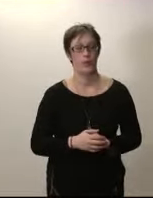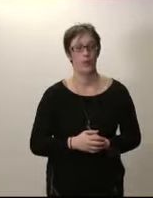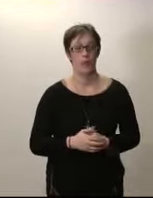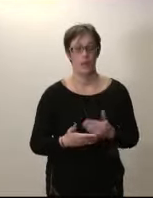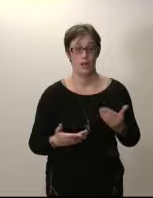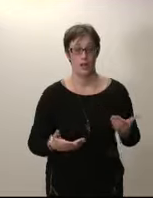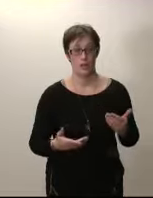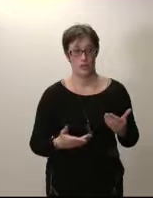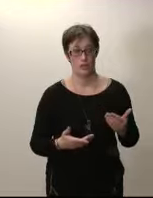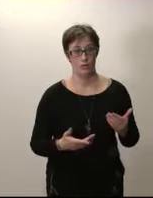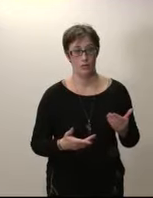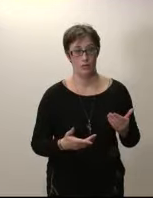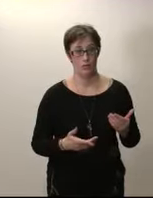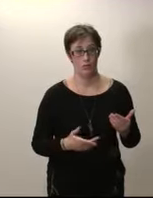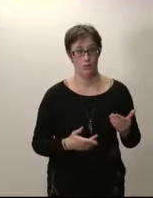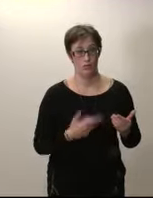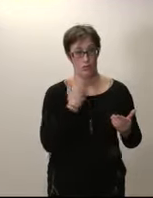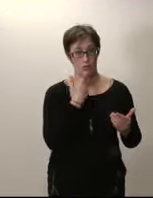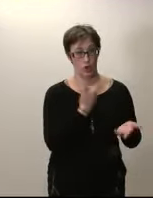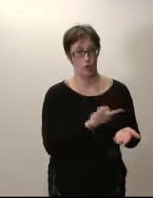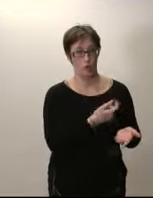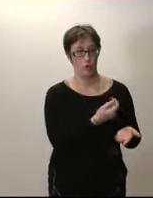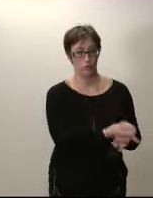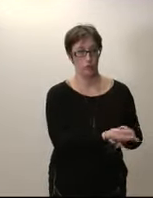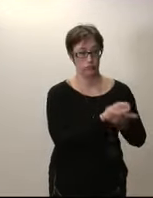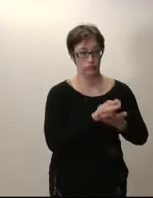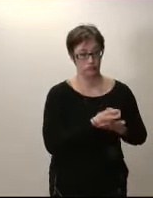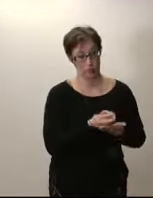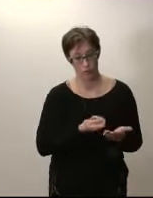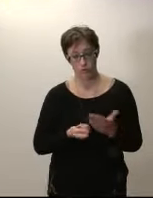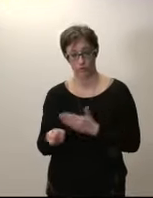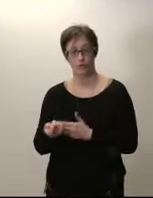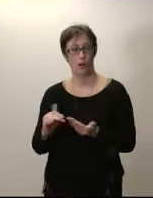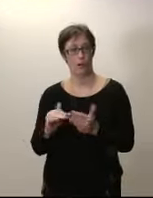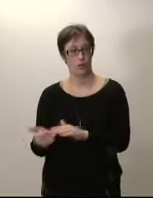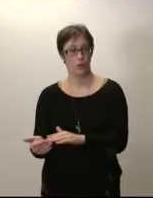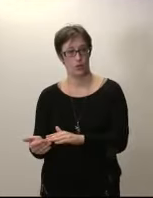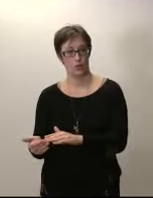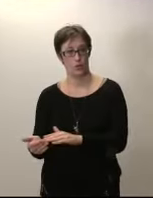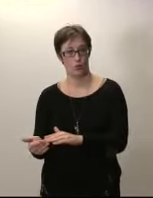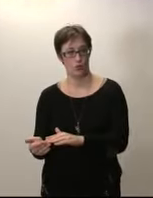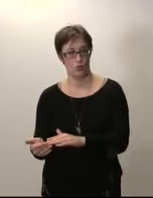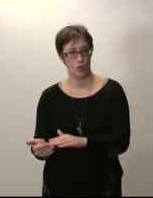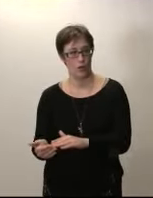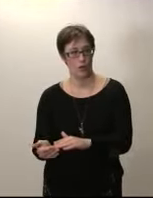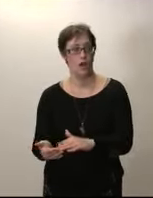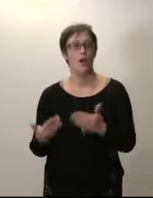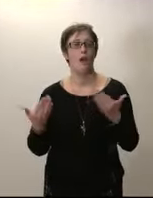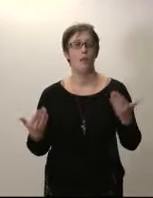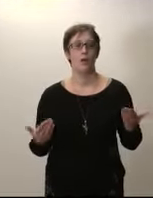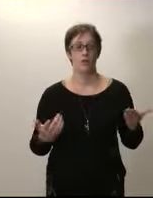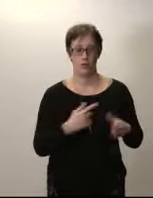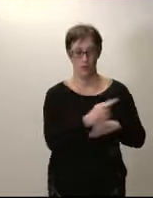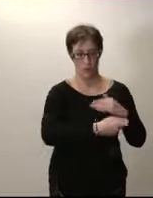reversé, puisqu'on percevait la TEOM, on l'a reversé à l'aglo, nous avons reversé à l'aglo la TEOM perçue,